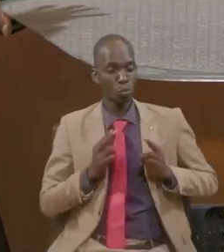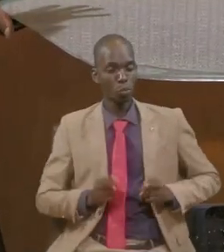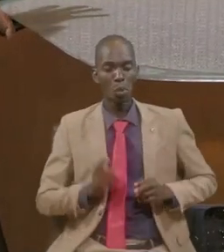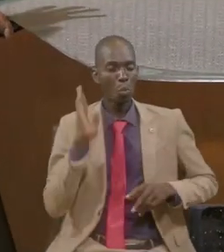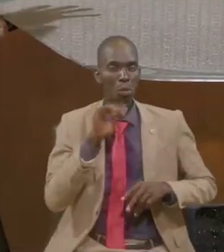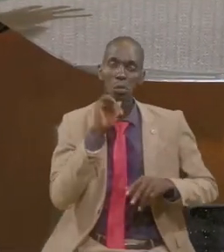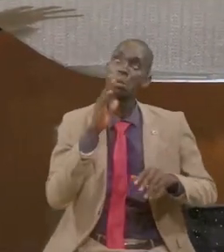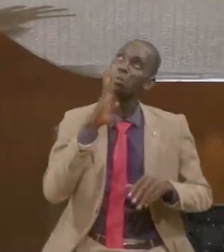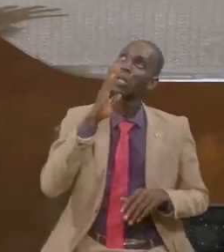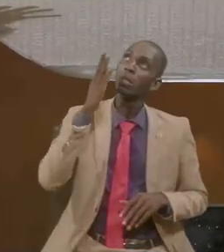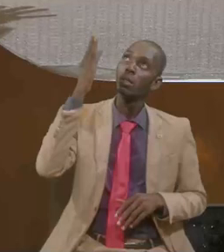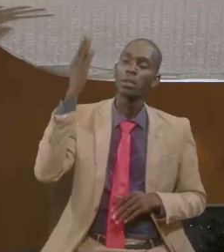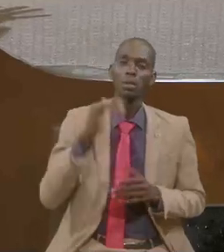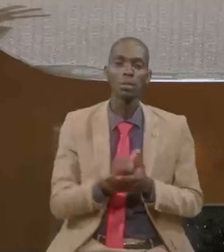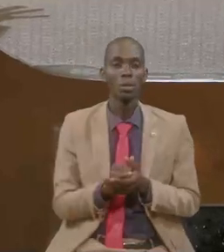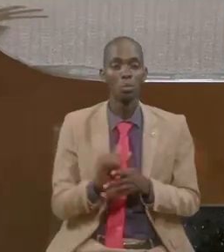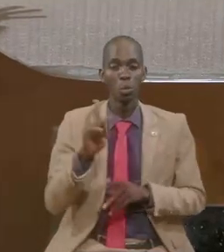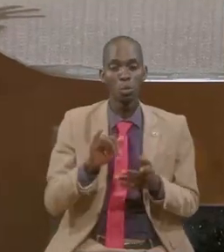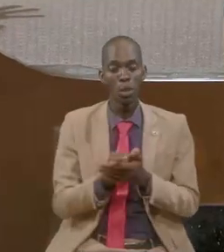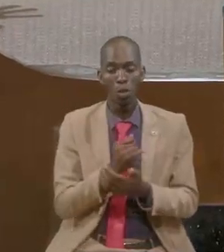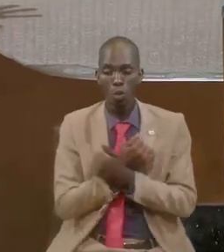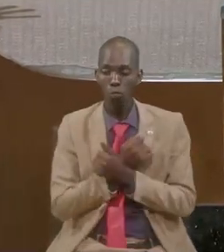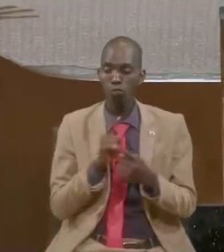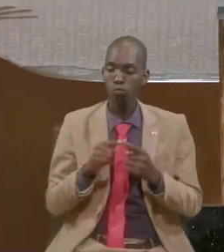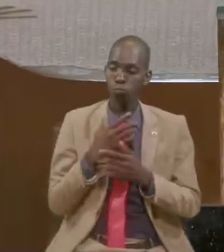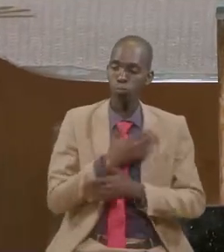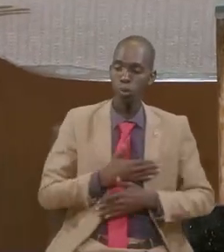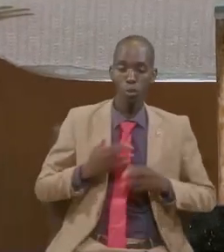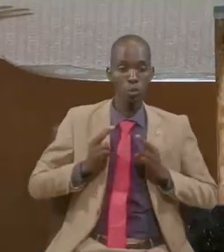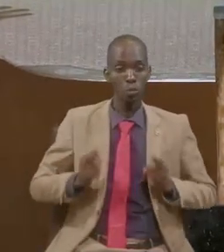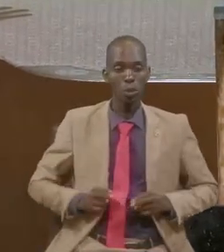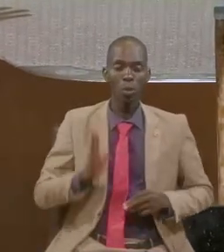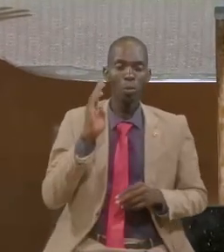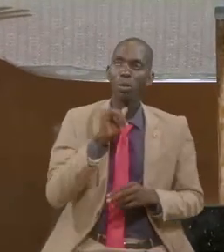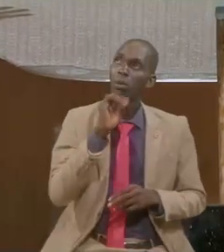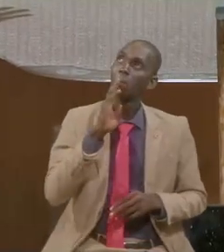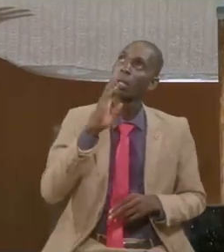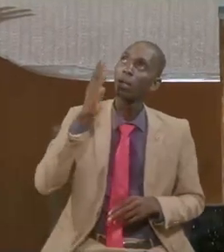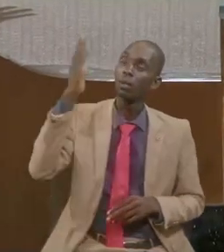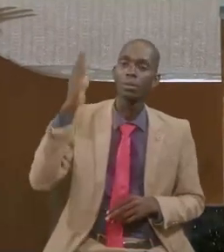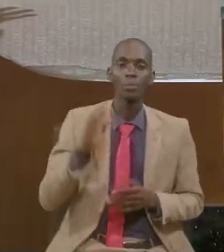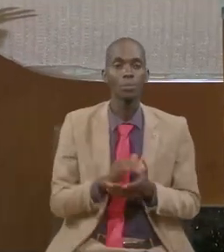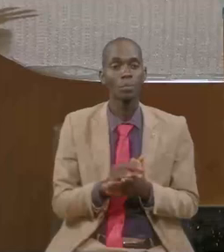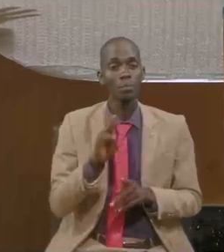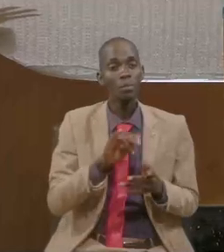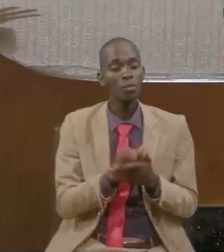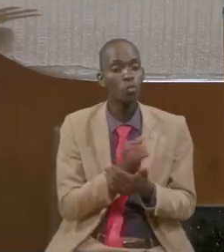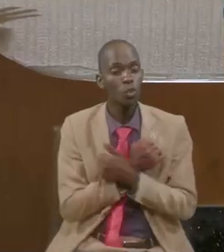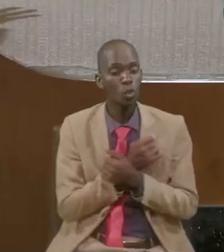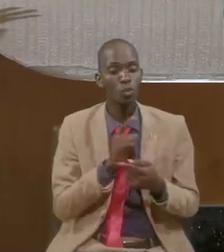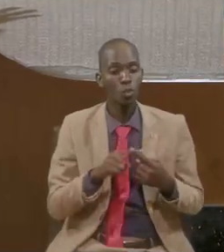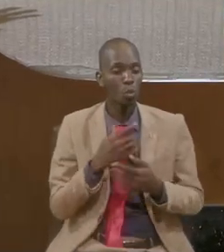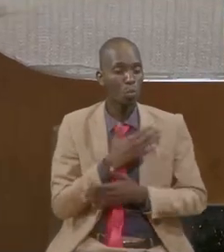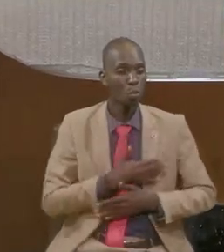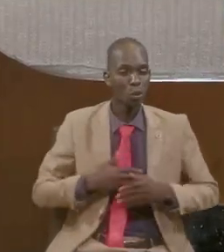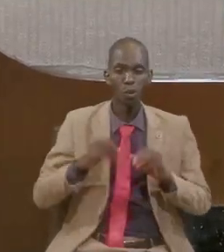hommes n'iront pas au ciel. Ceux qui plaisent aux gens n'iront pas au ciel. Ceux qui